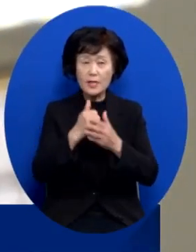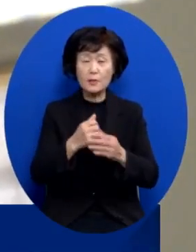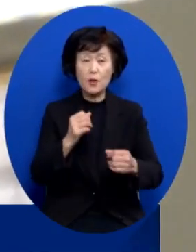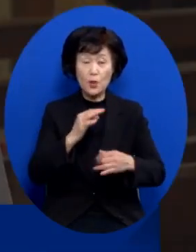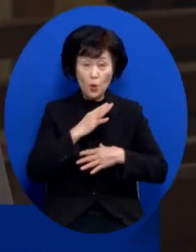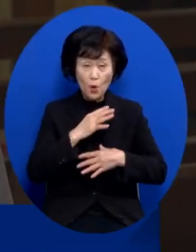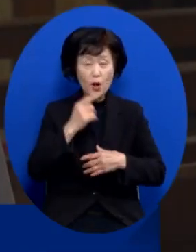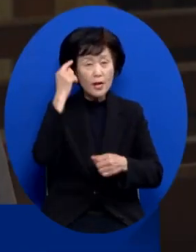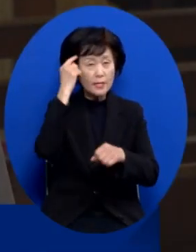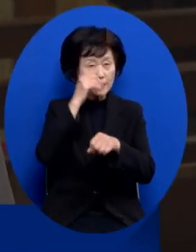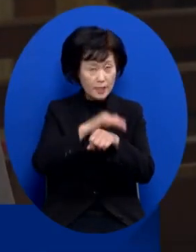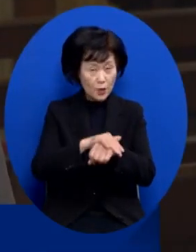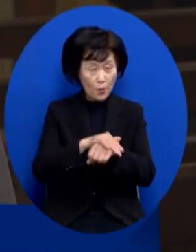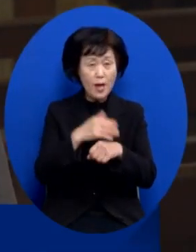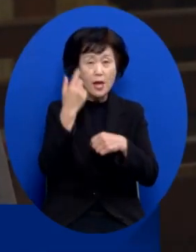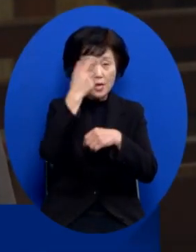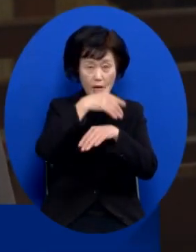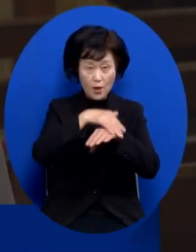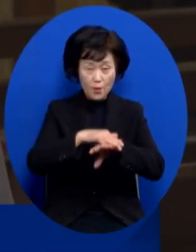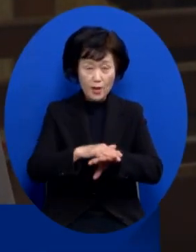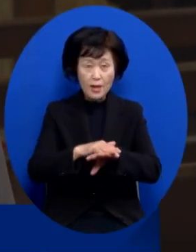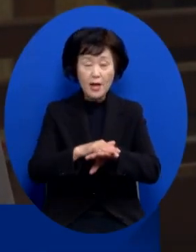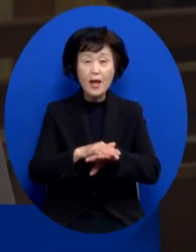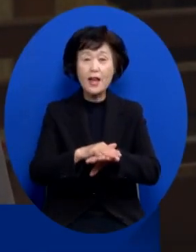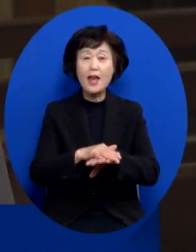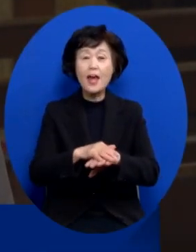경륜과 지혜 또 그분의 계획에